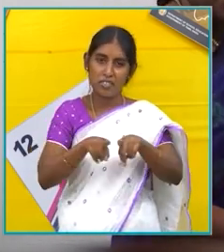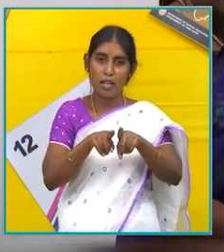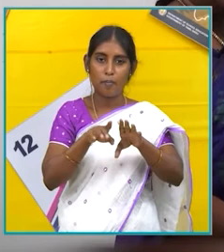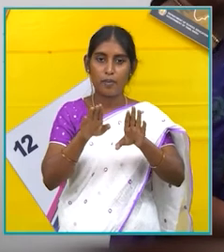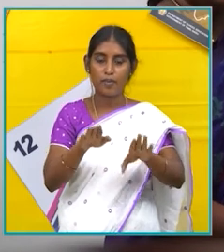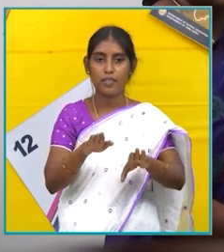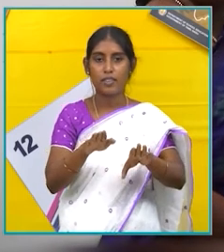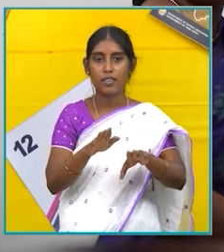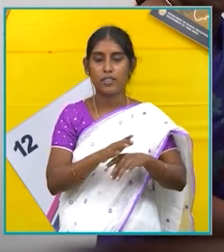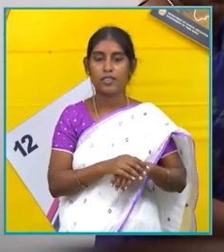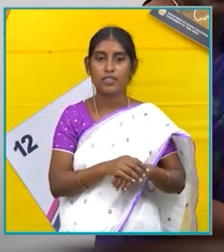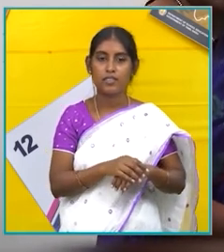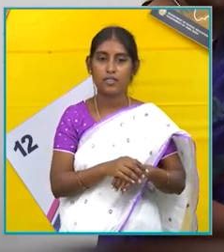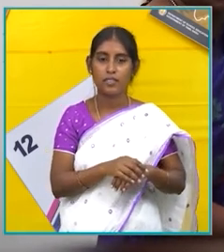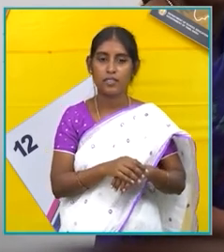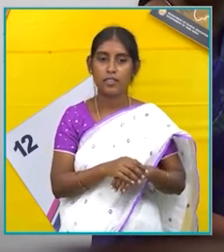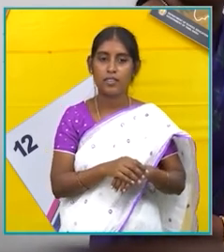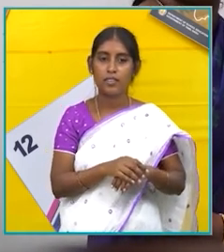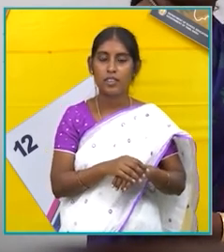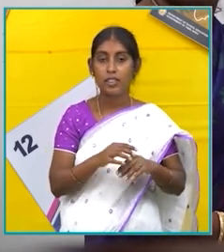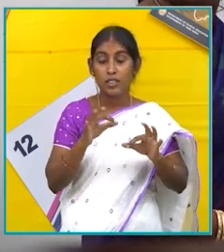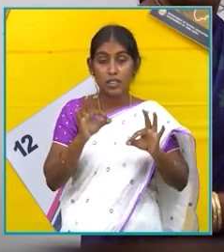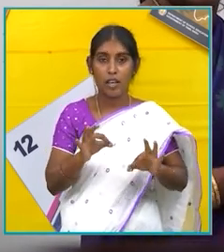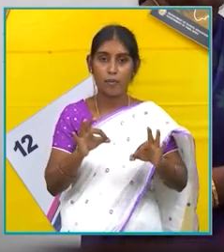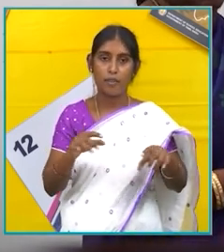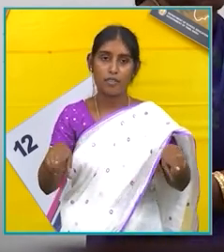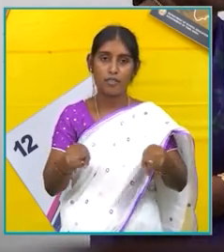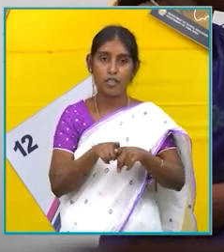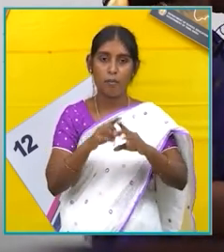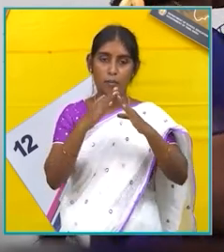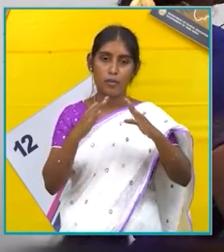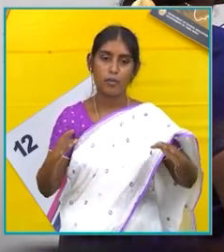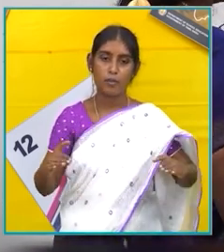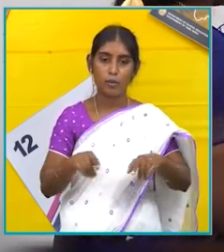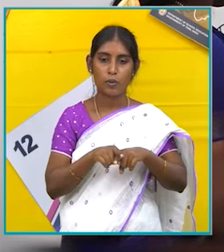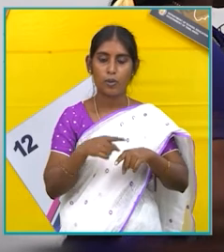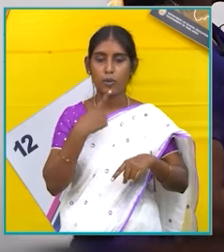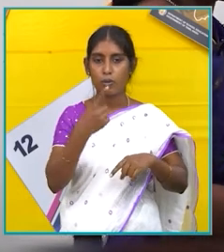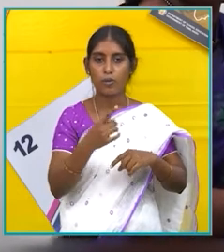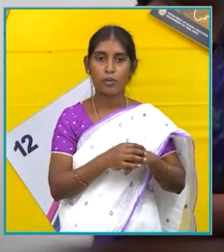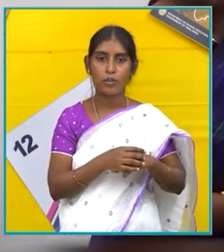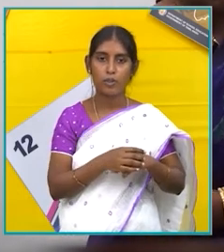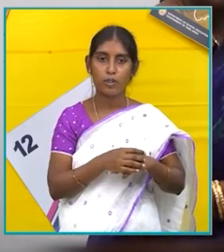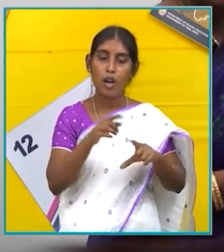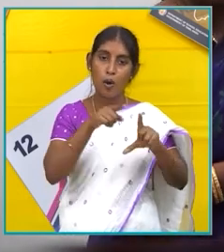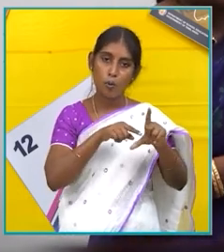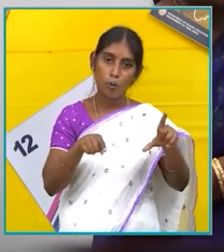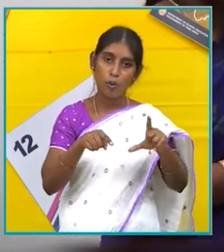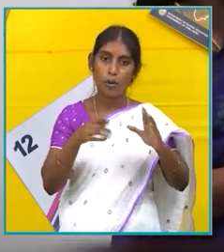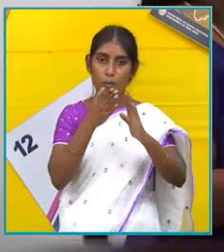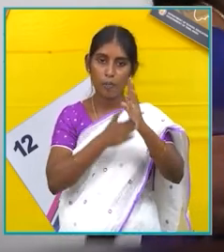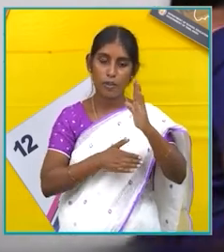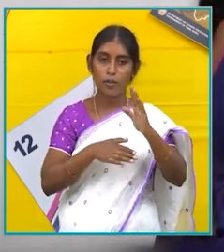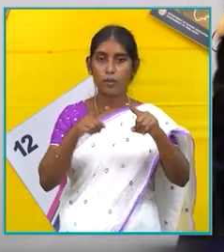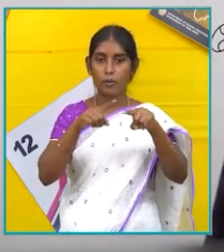இணைந்த பக்கமும் சமமாக இருந்தால் அவை சர்வசம முக்கோணம் அததான் கோணம் பக்கம் கோணம் விதிப்படி